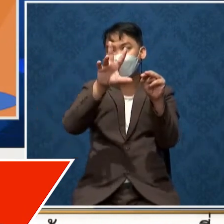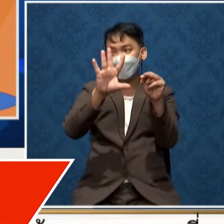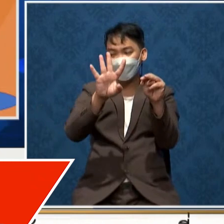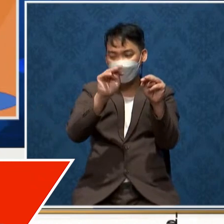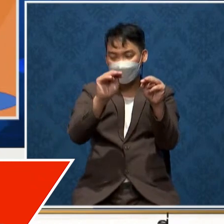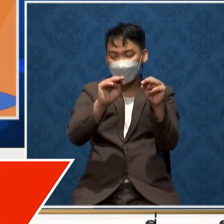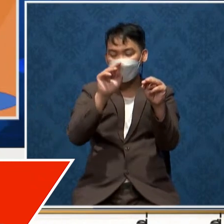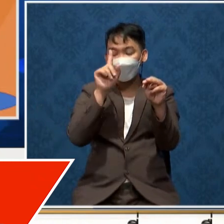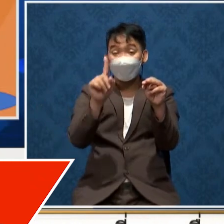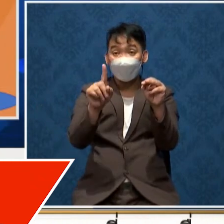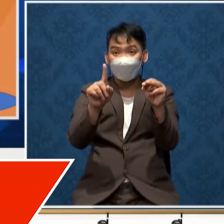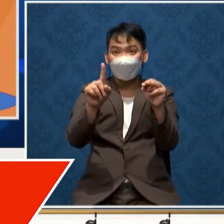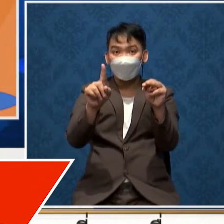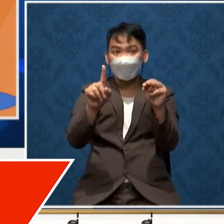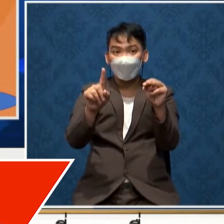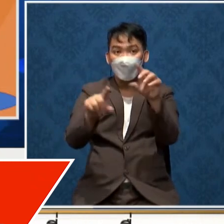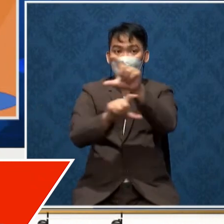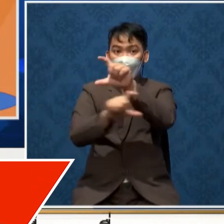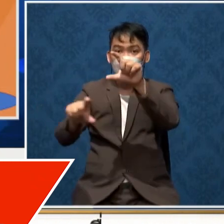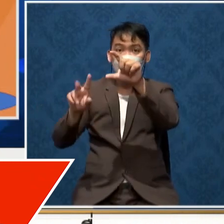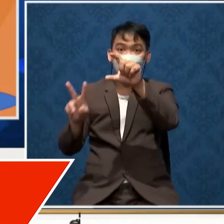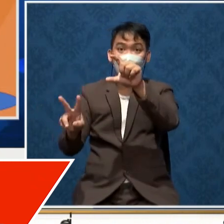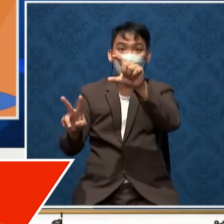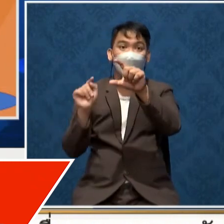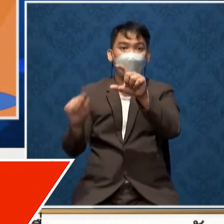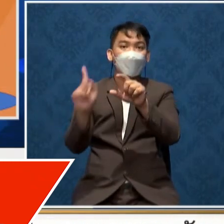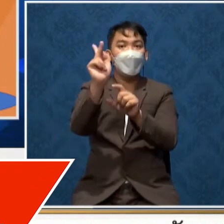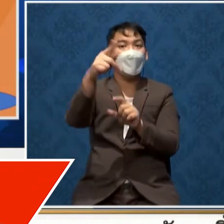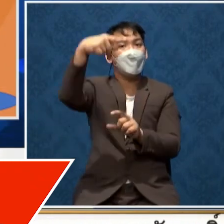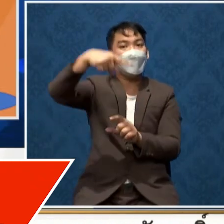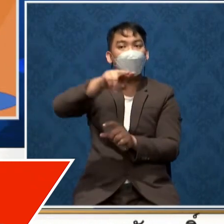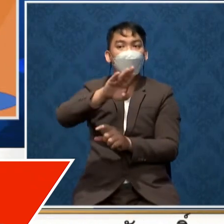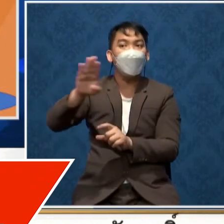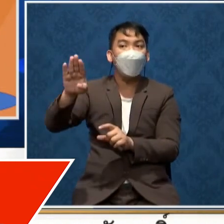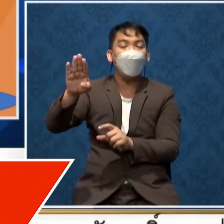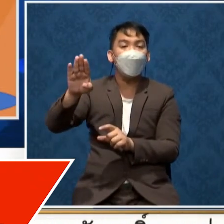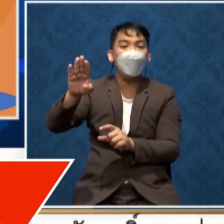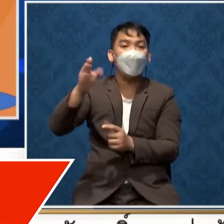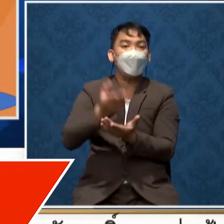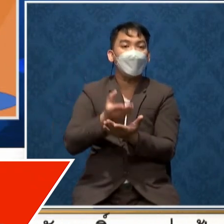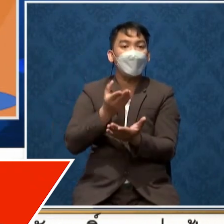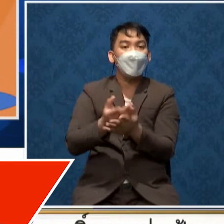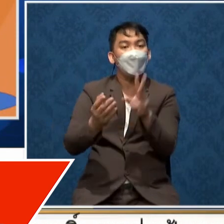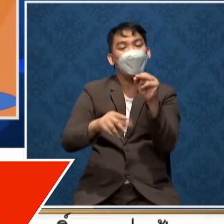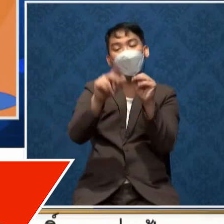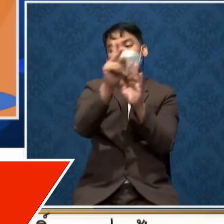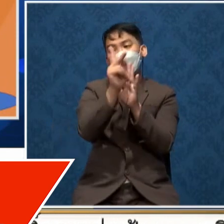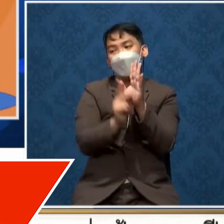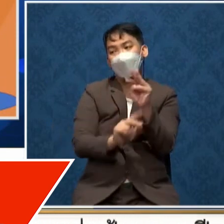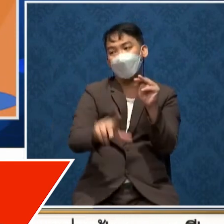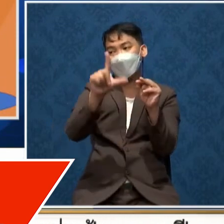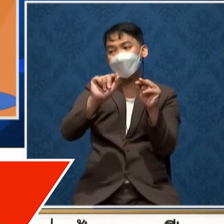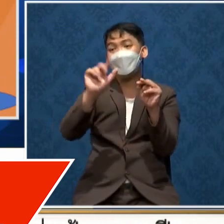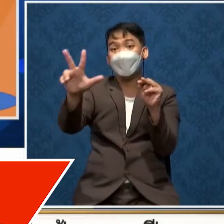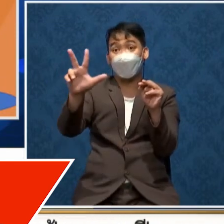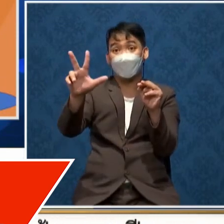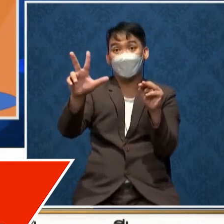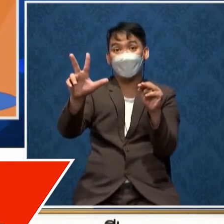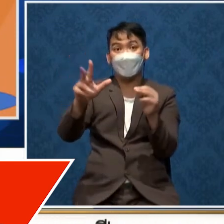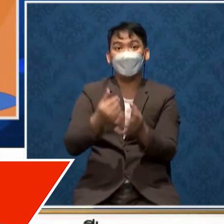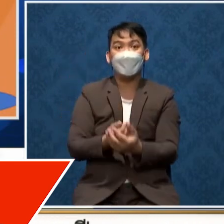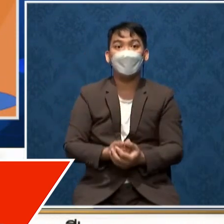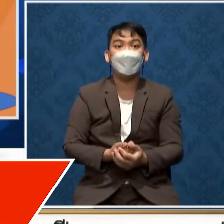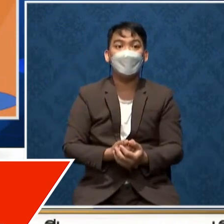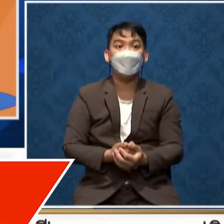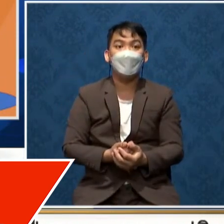2นะครับและพ.ร.วินัยการเงินการคลังมาตรา23นะครับ ของหน่วยรับงบประม